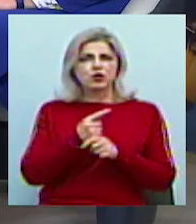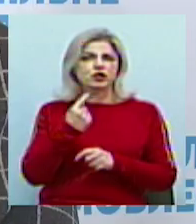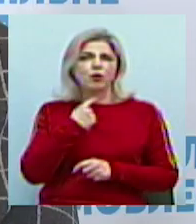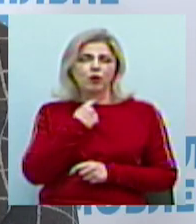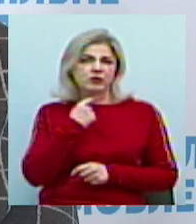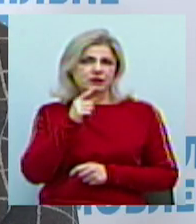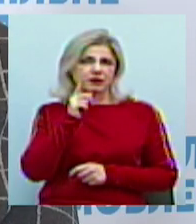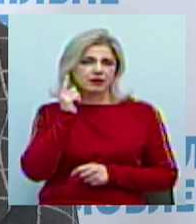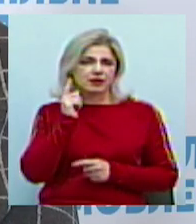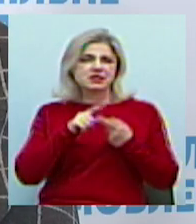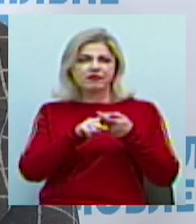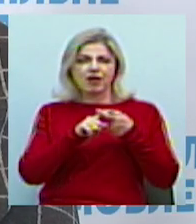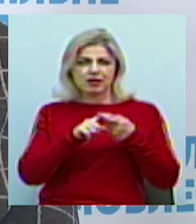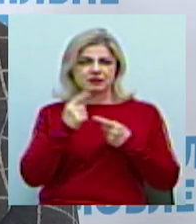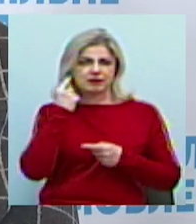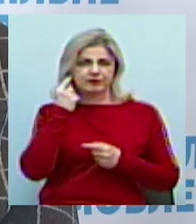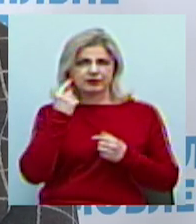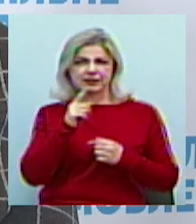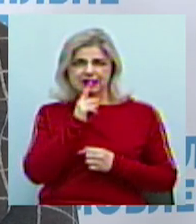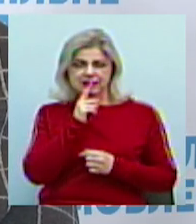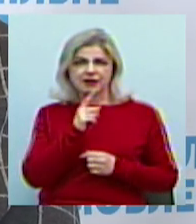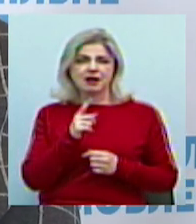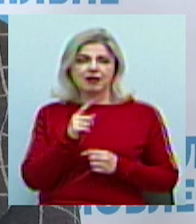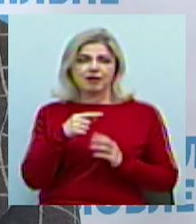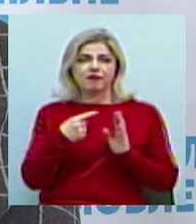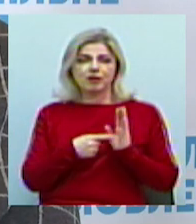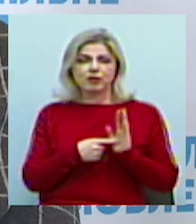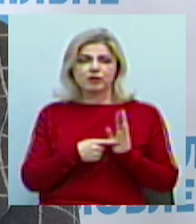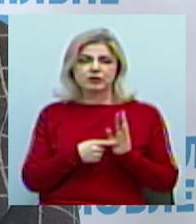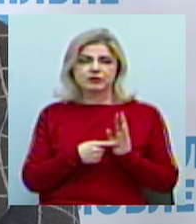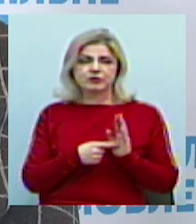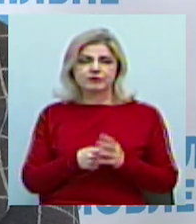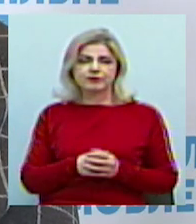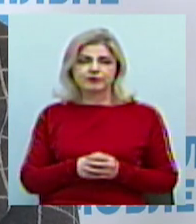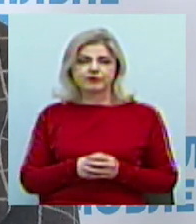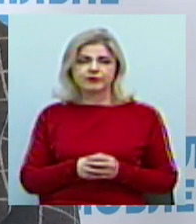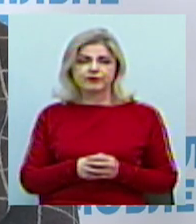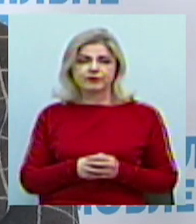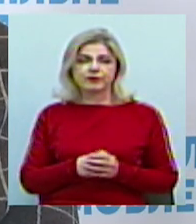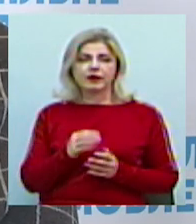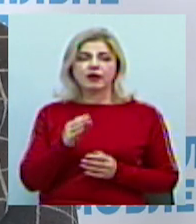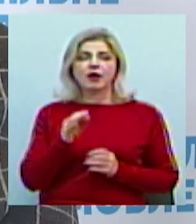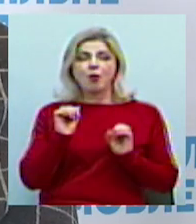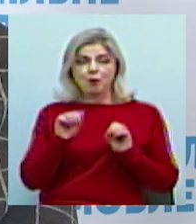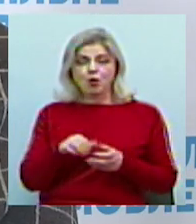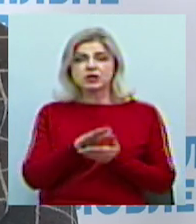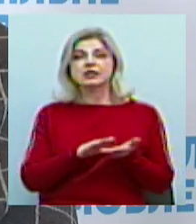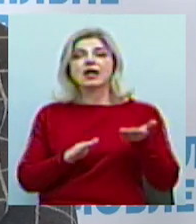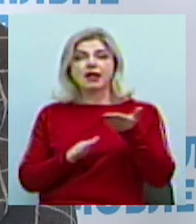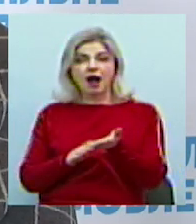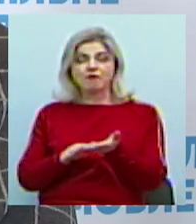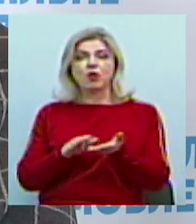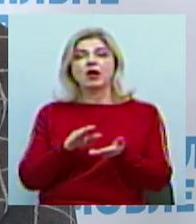заявлення і декларацію по почті пересилали. Можна ли зараз буде так? Так, звичайно, ви можете прислати заяву і